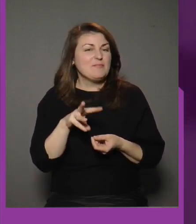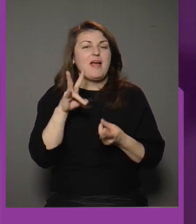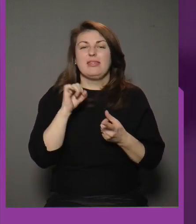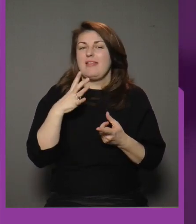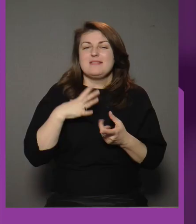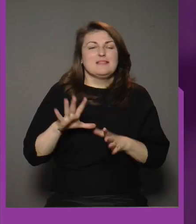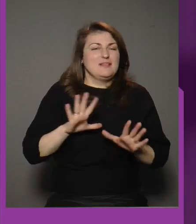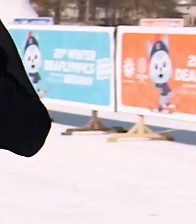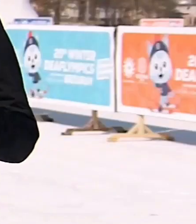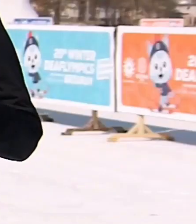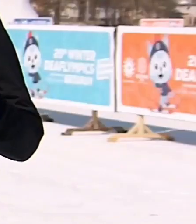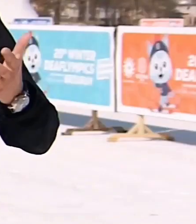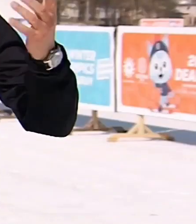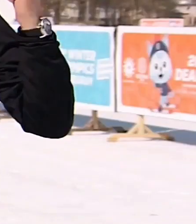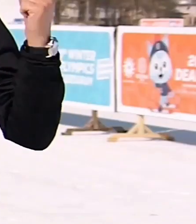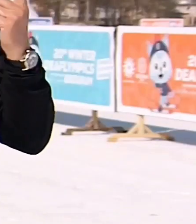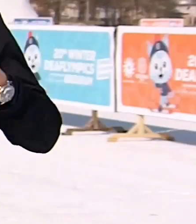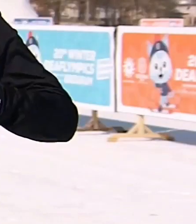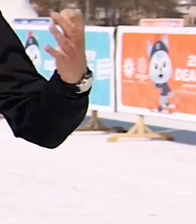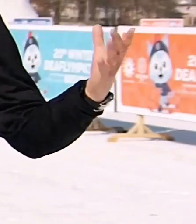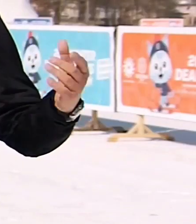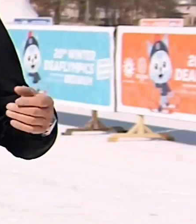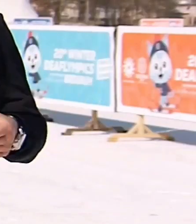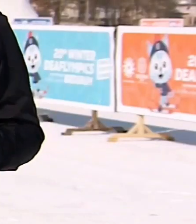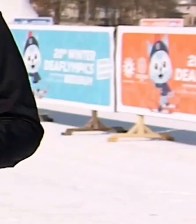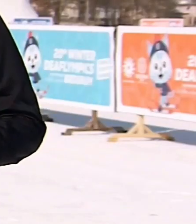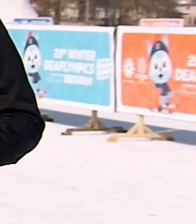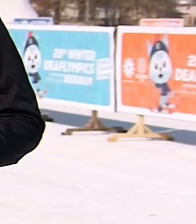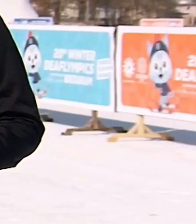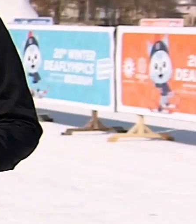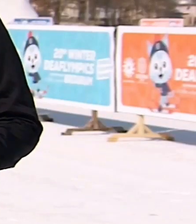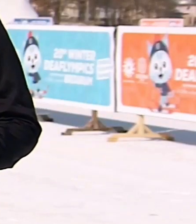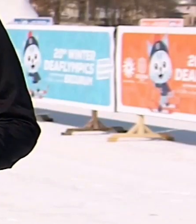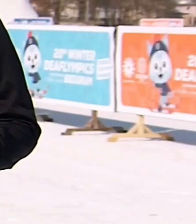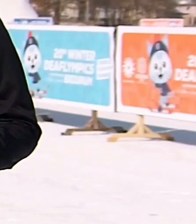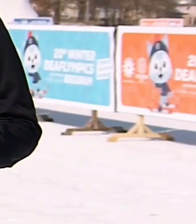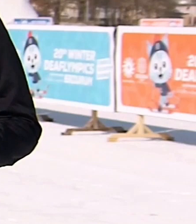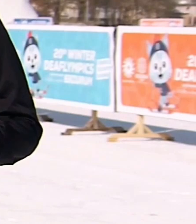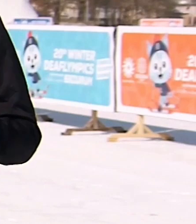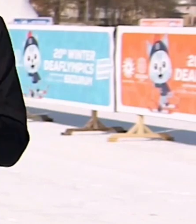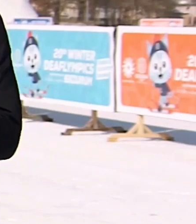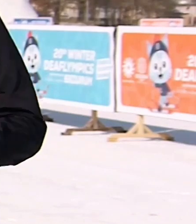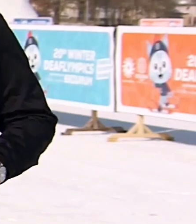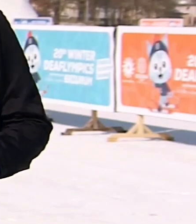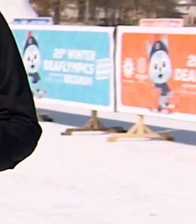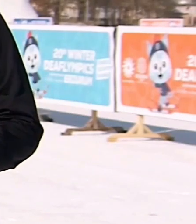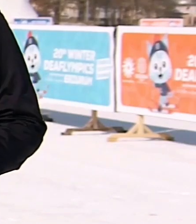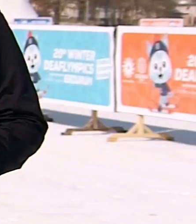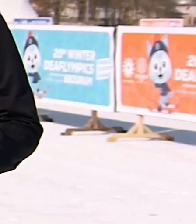стримують емоцій. Сьогодні дійсно дуже велике свято для всієї України.